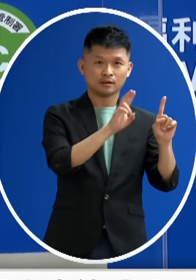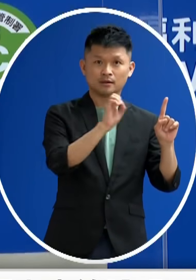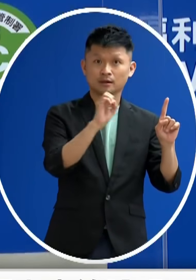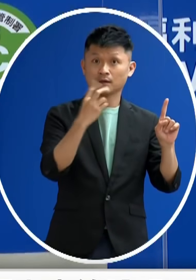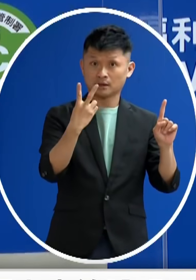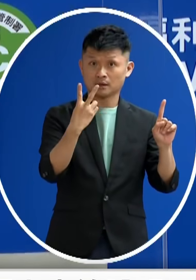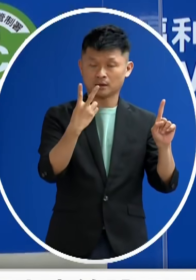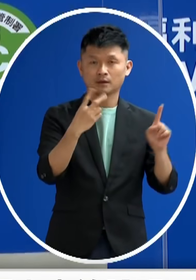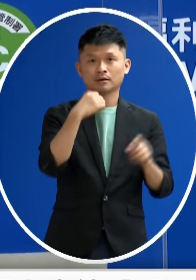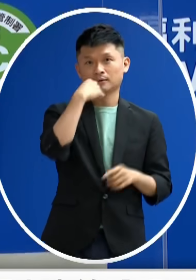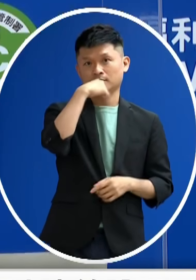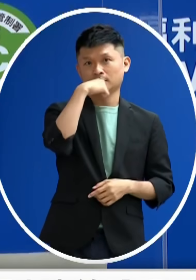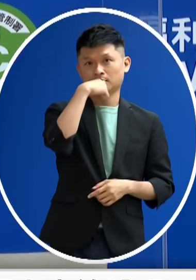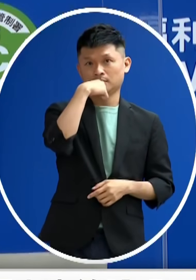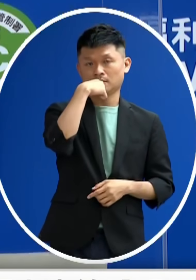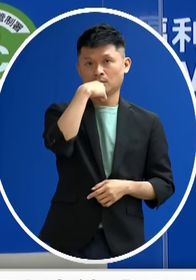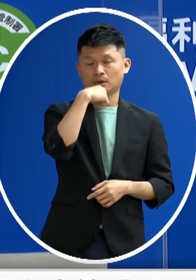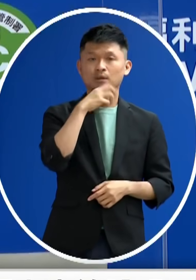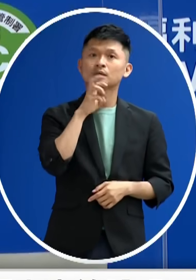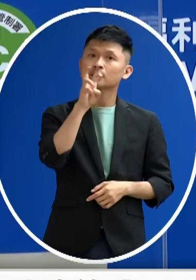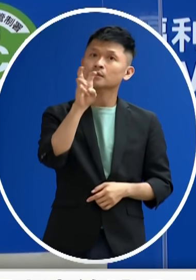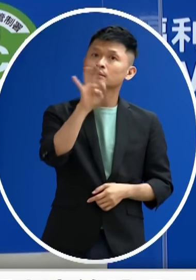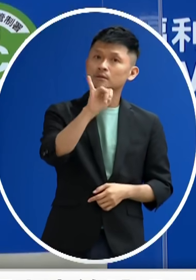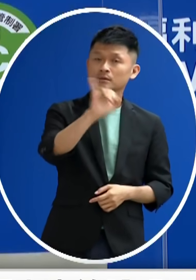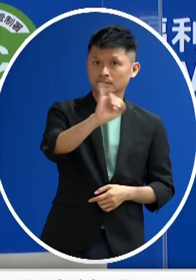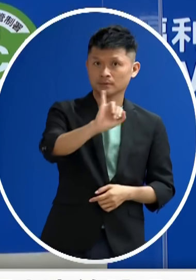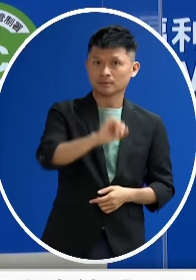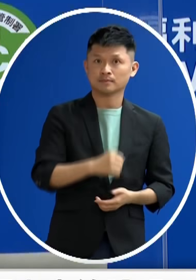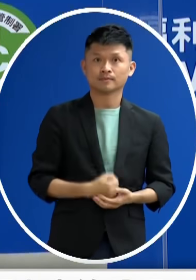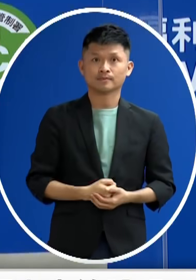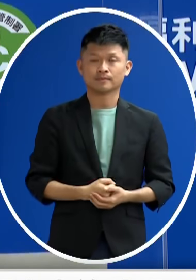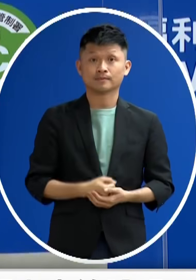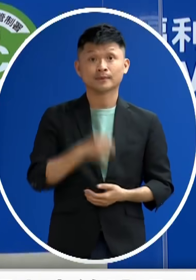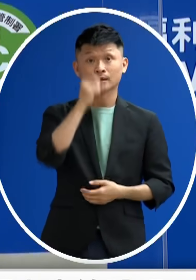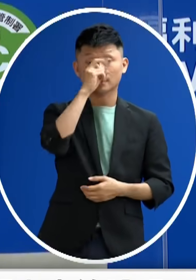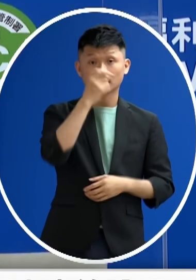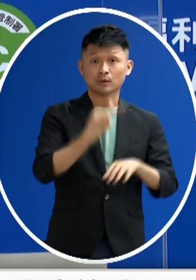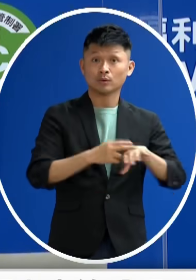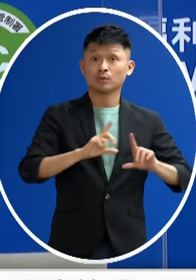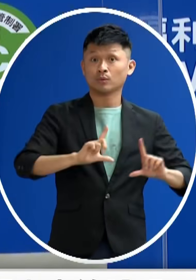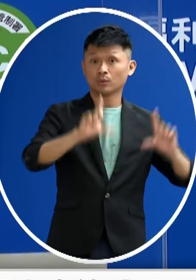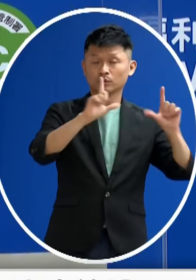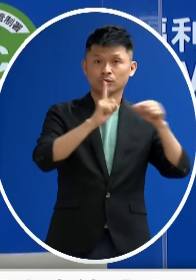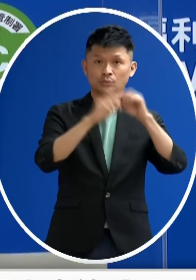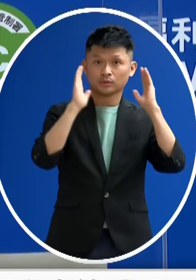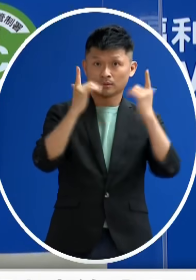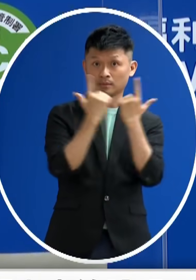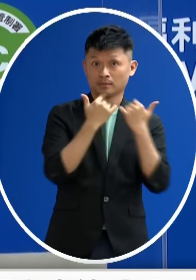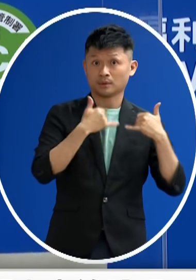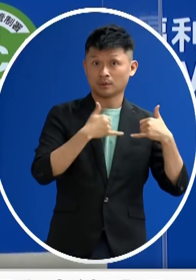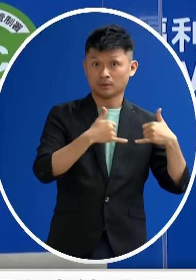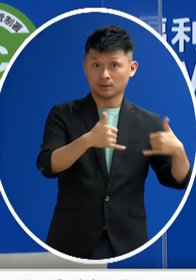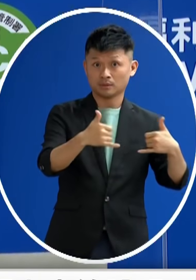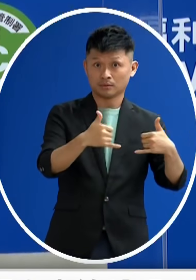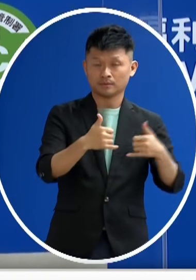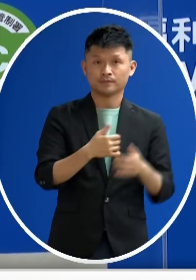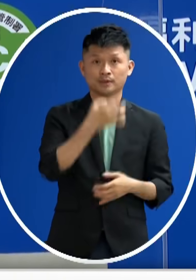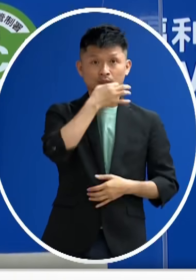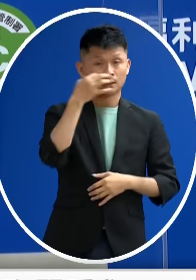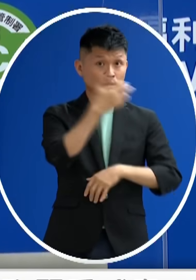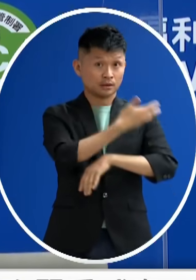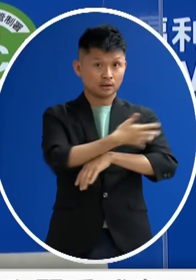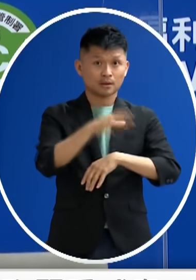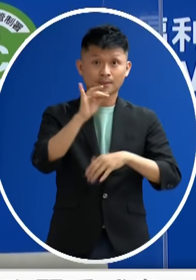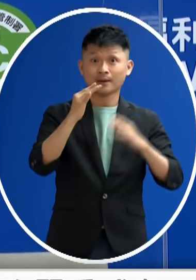哈，1202为本国籍30多岁的女性，那宜兰罗东镇中正北路银河百家